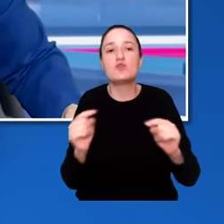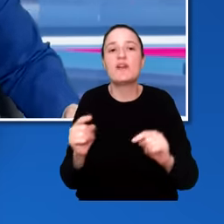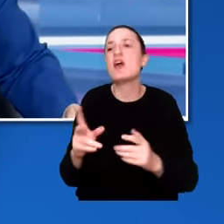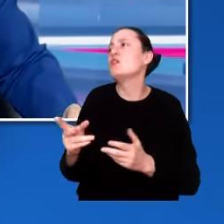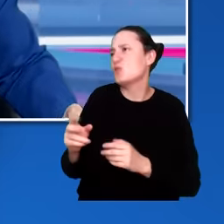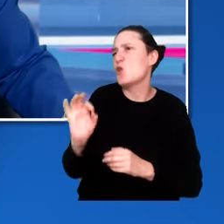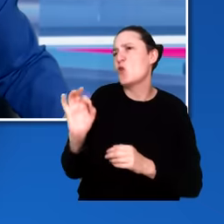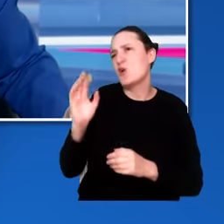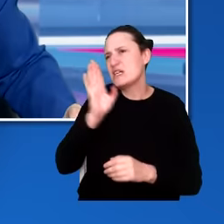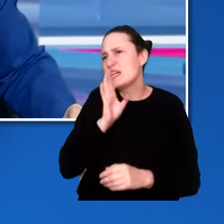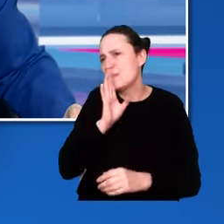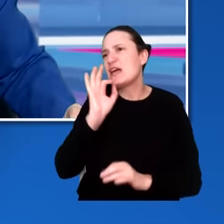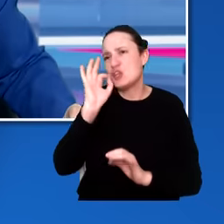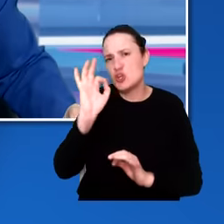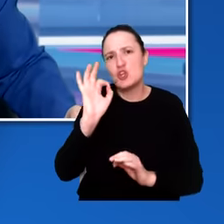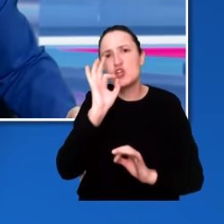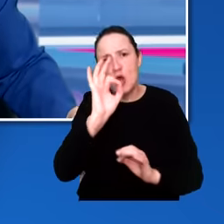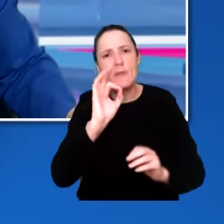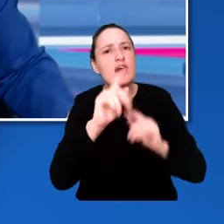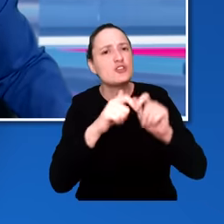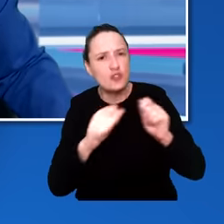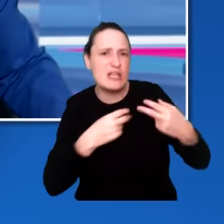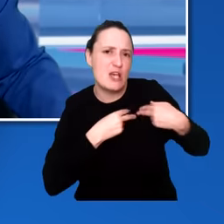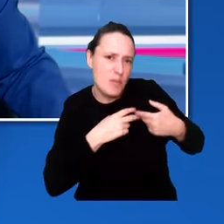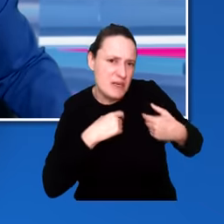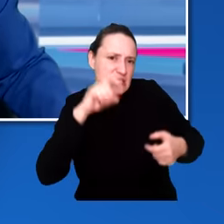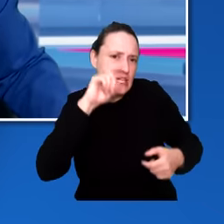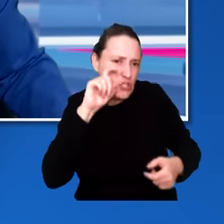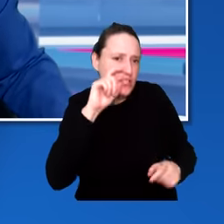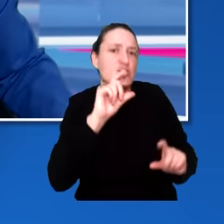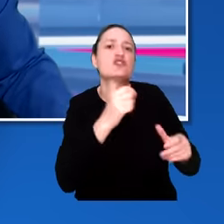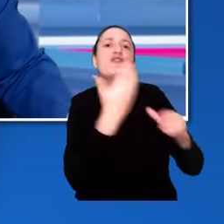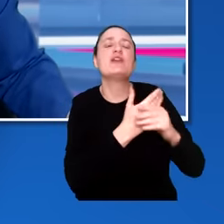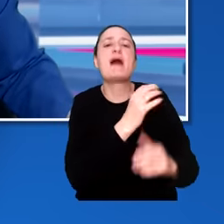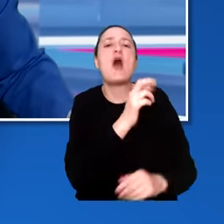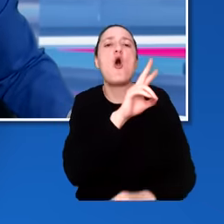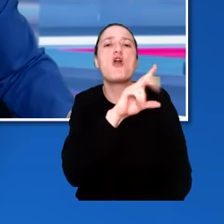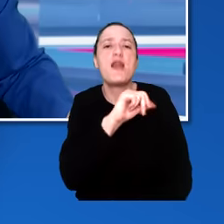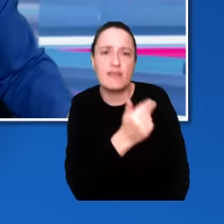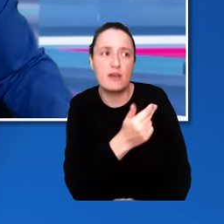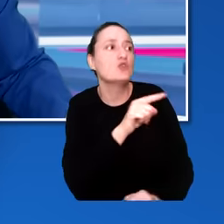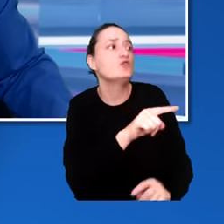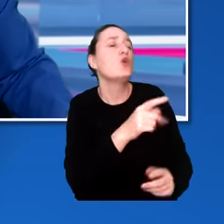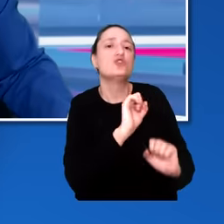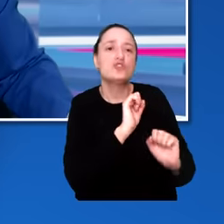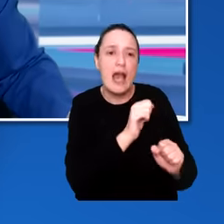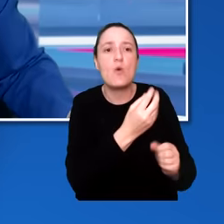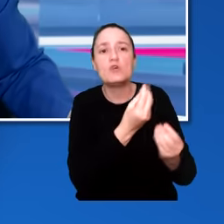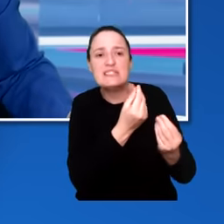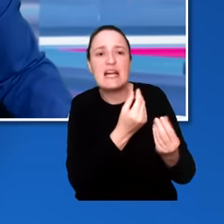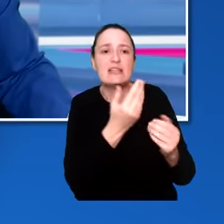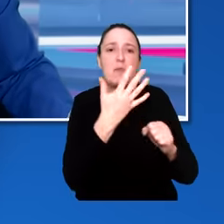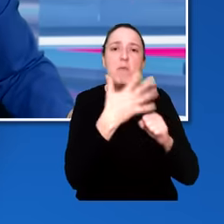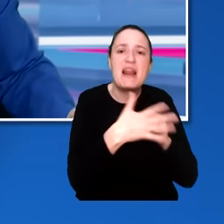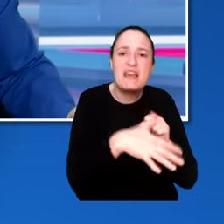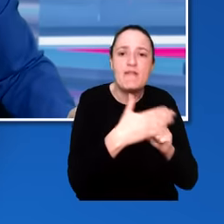dobrym rozwiązaniem byłaby komisja śledcza, bo to, co się działo w Orlenie i co się działo z cenami paliw, szczególnie przy...